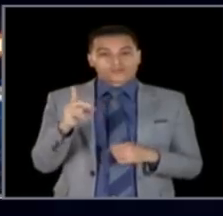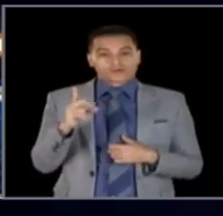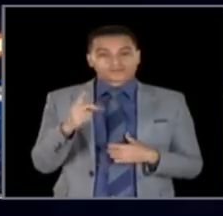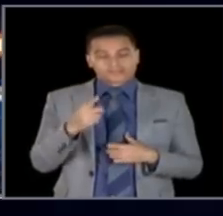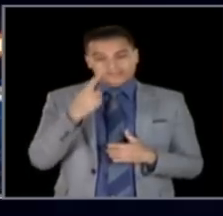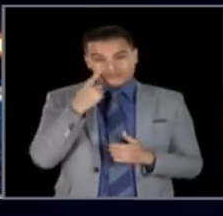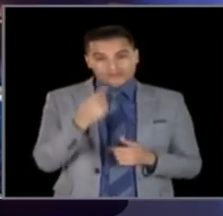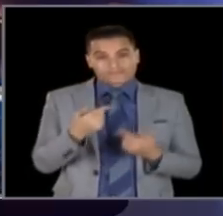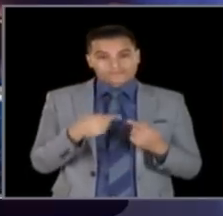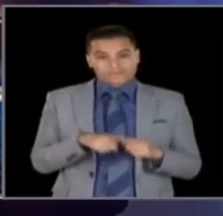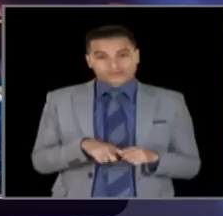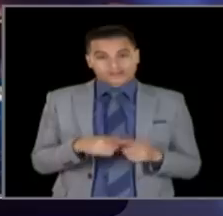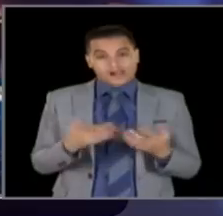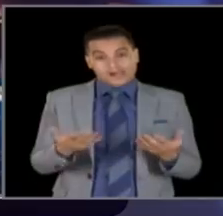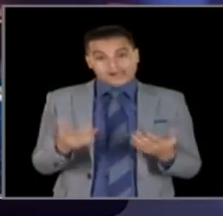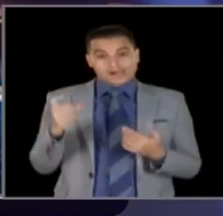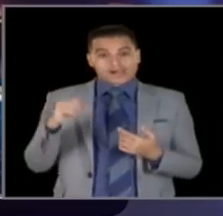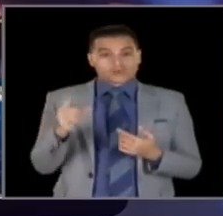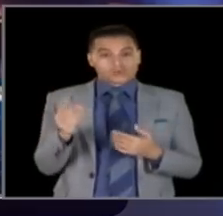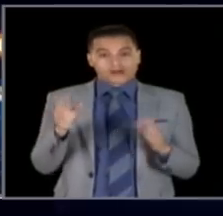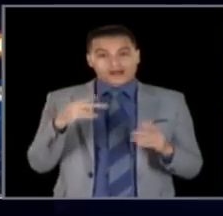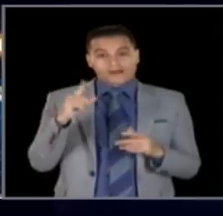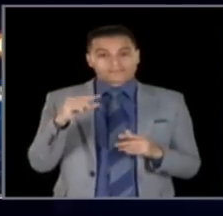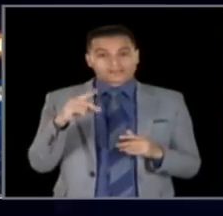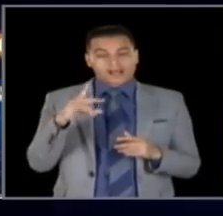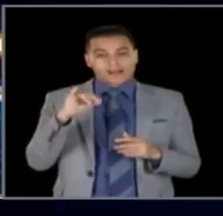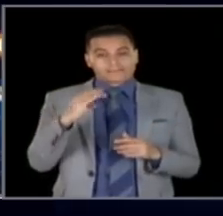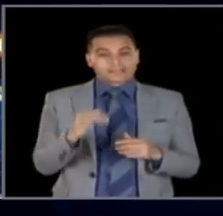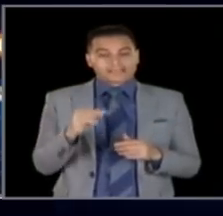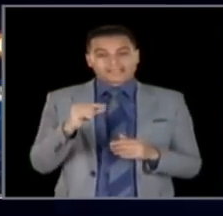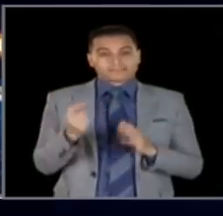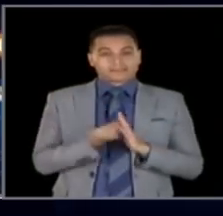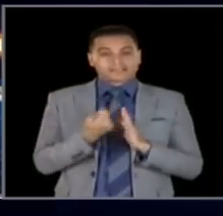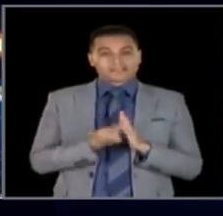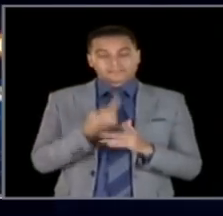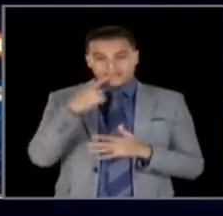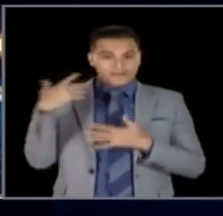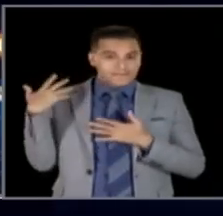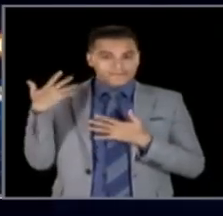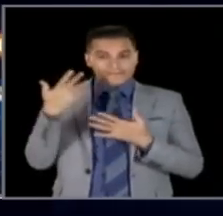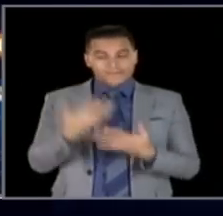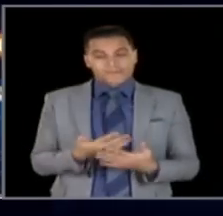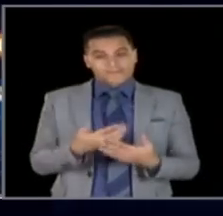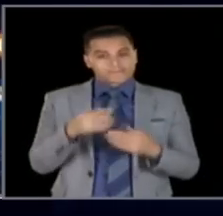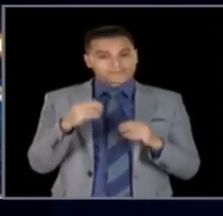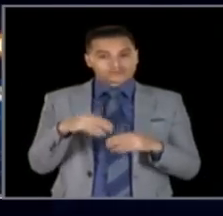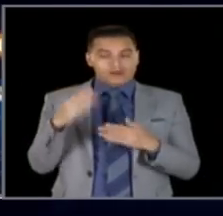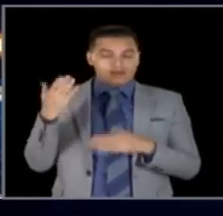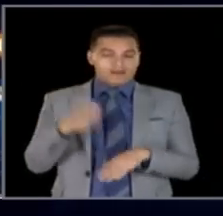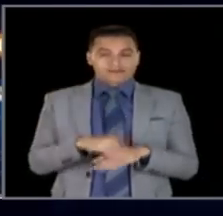2021. بذمتك نور عبد المجيد بتكتب بقالها سنين وسنين، ما شاء الله عليها يعني. ميرونا